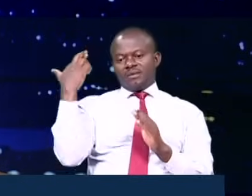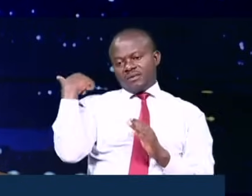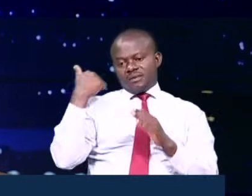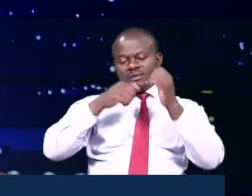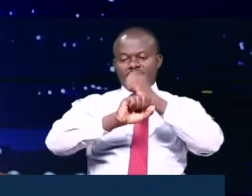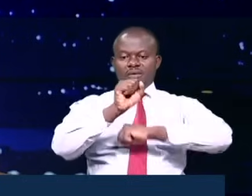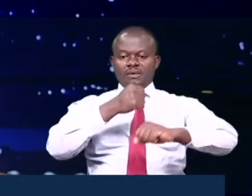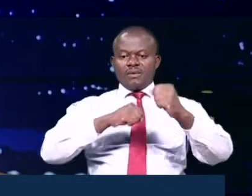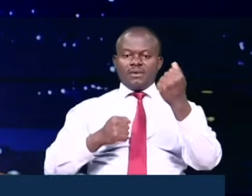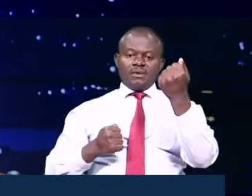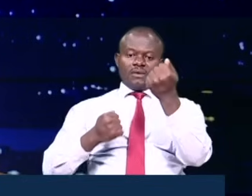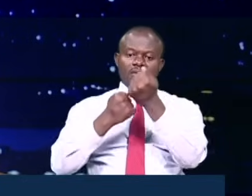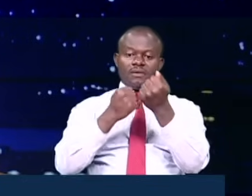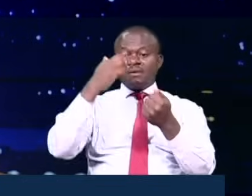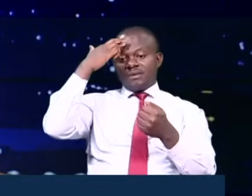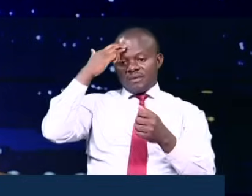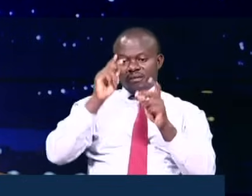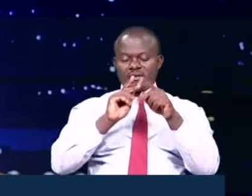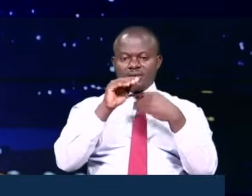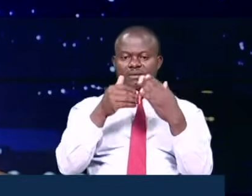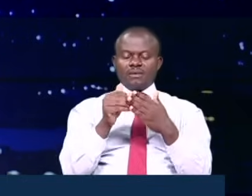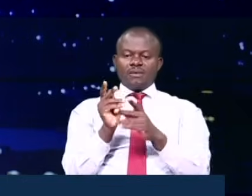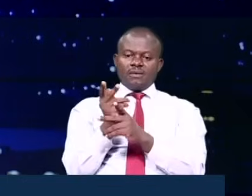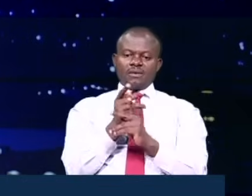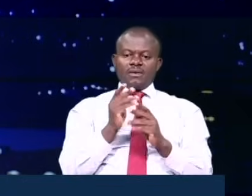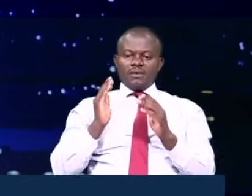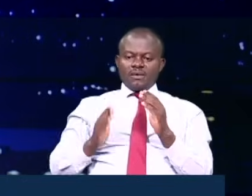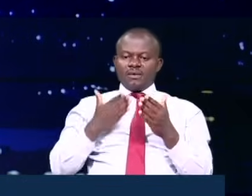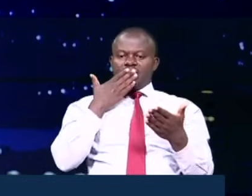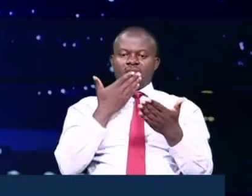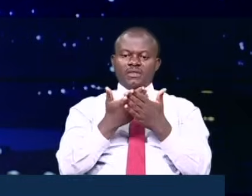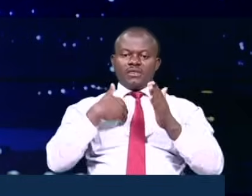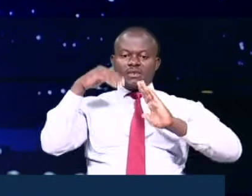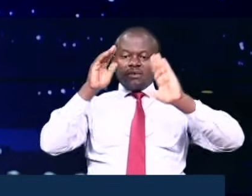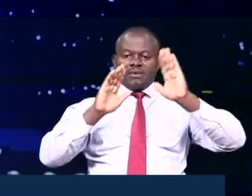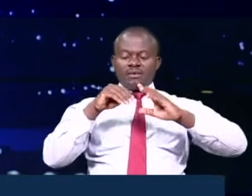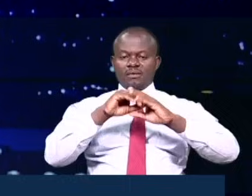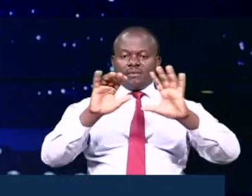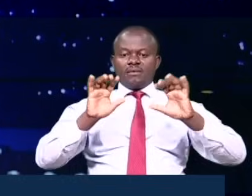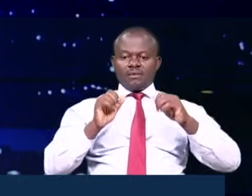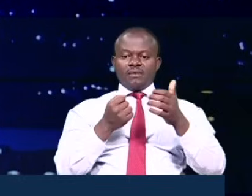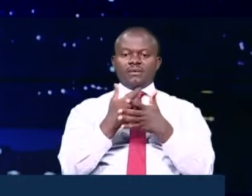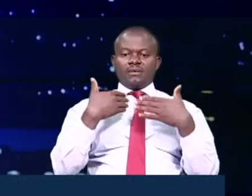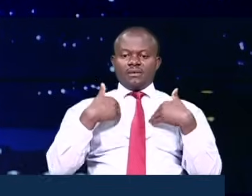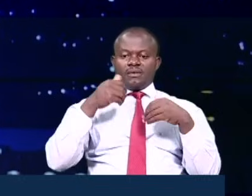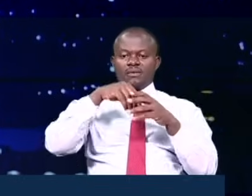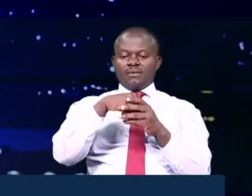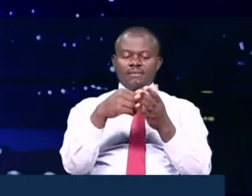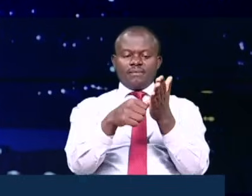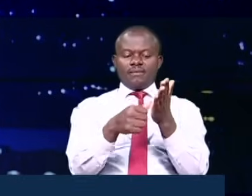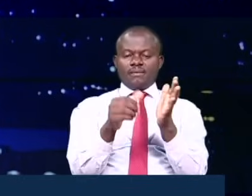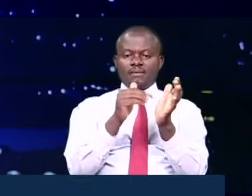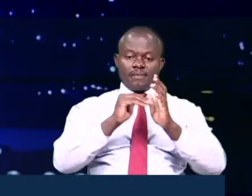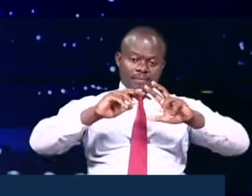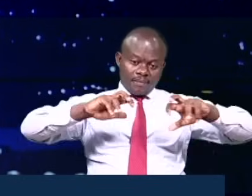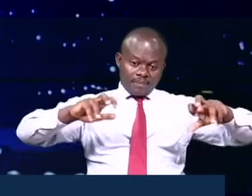ibikorwa by'ubutabazi yibukije buri muntu kwitwararika no kugira uruhare mu kwirinda icyatuma ubuzima bwe bujya mu kaga no